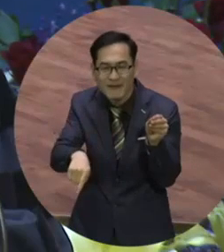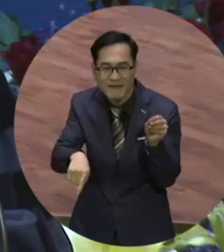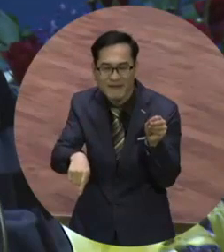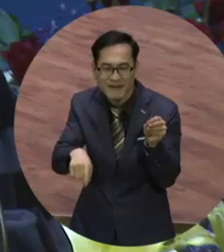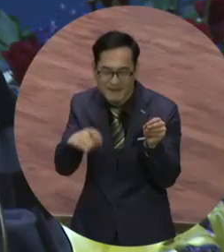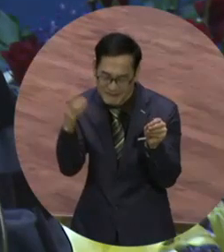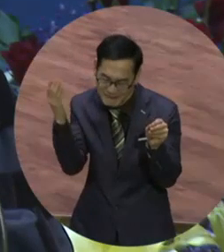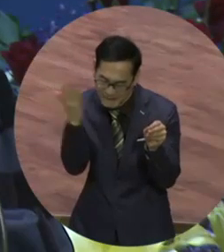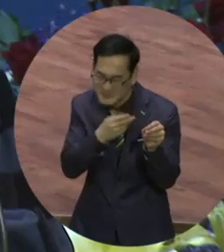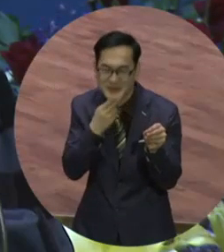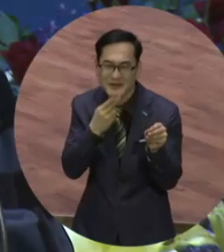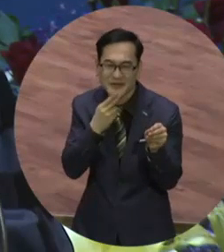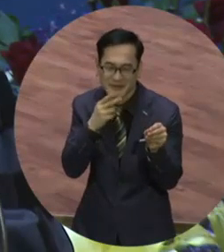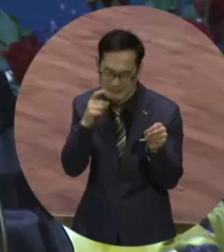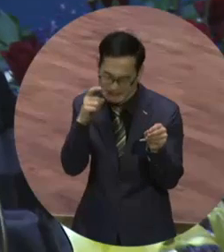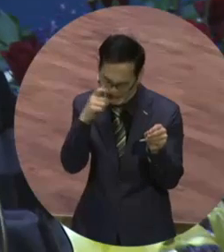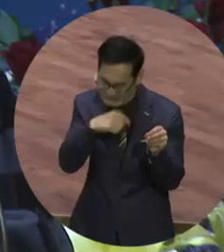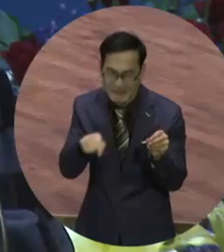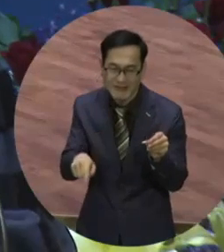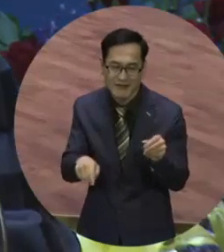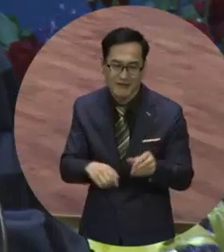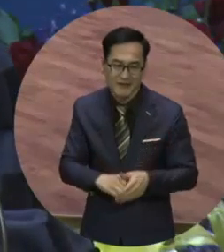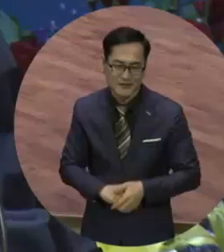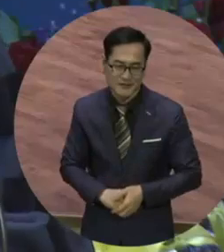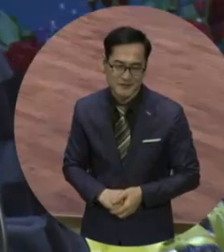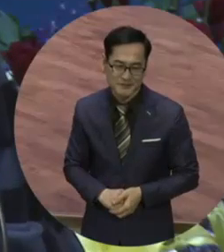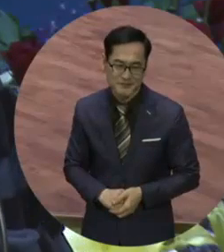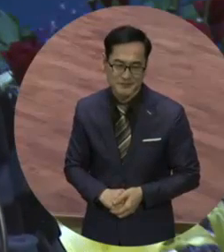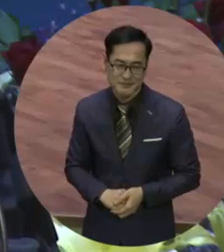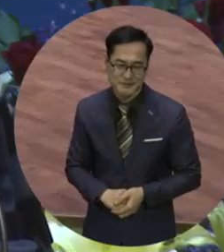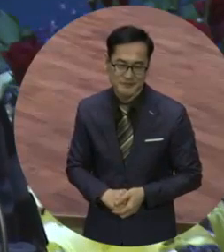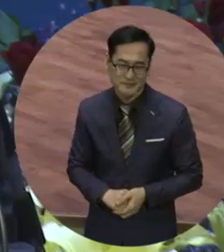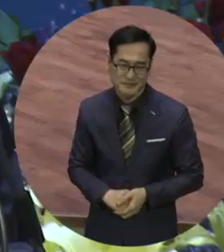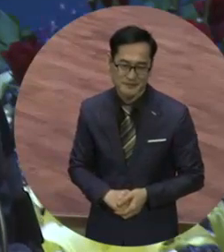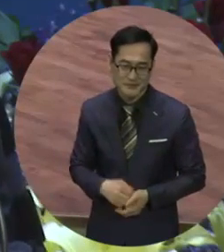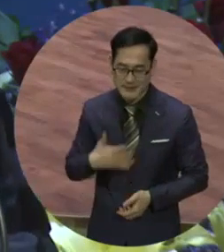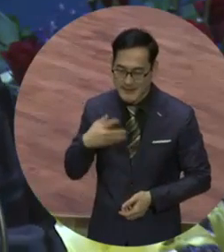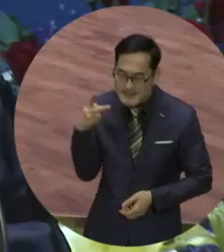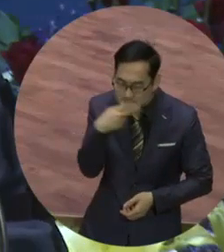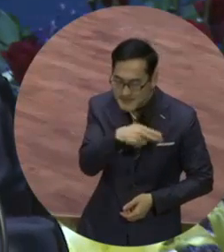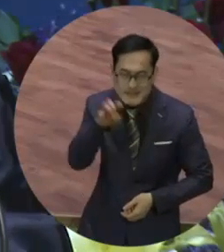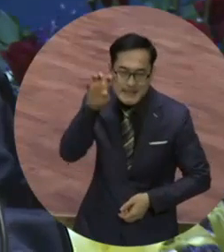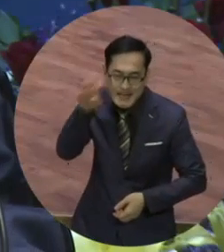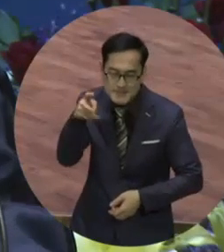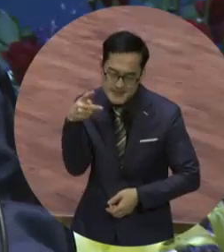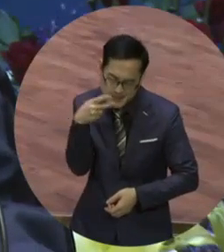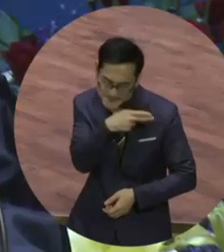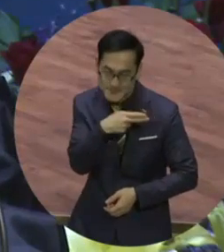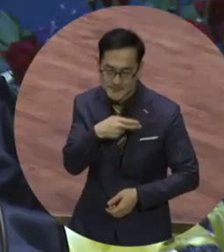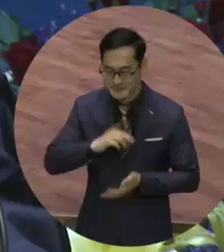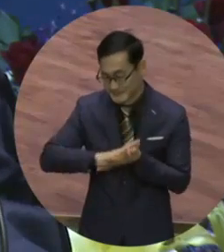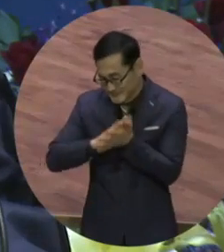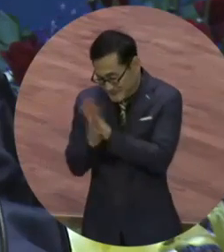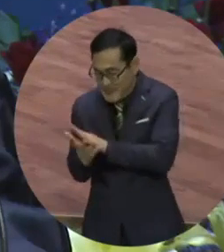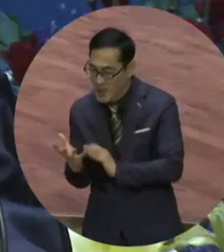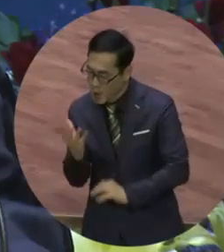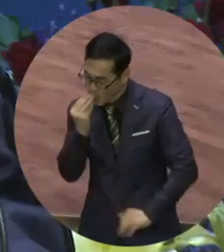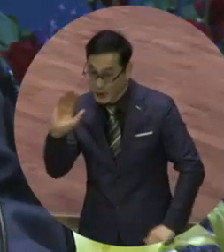더러운 누더기. 인간의 의라는 것이. 내가 금식을 40일 했더니 거룩해졌습니까?